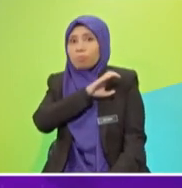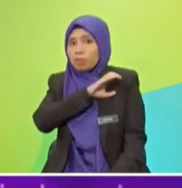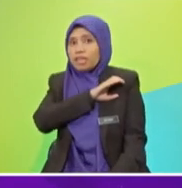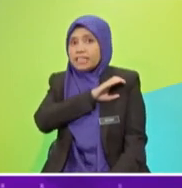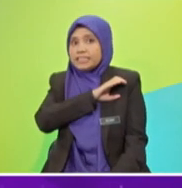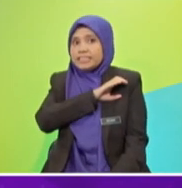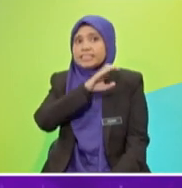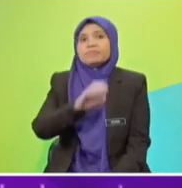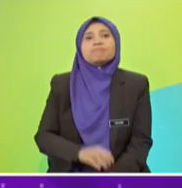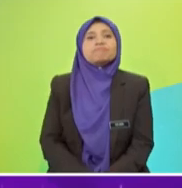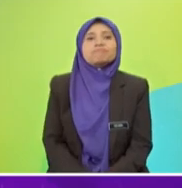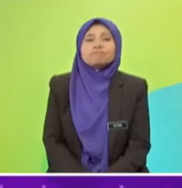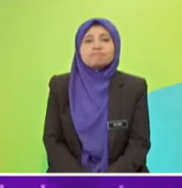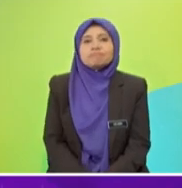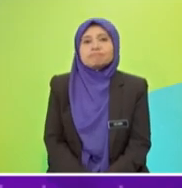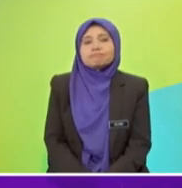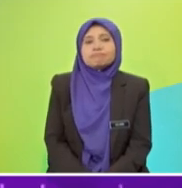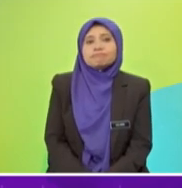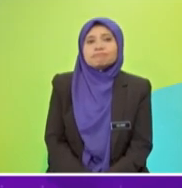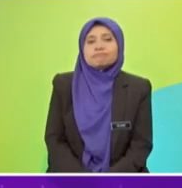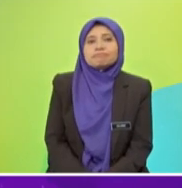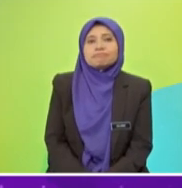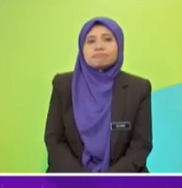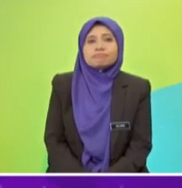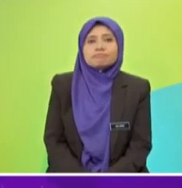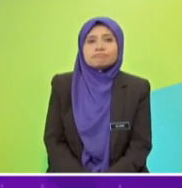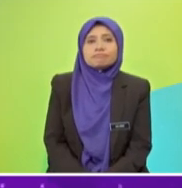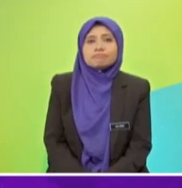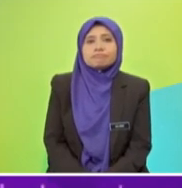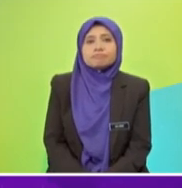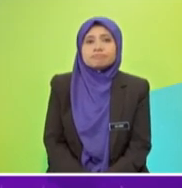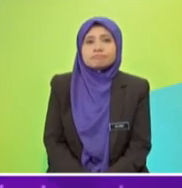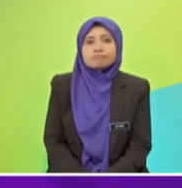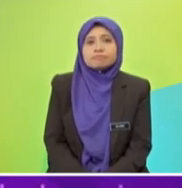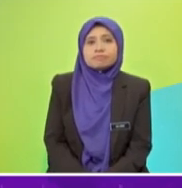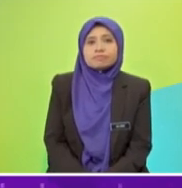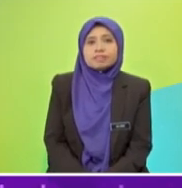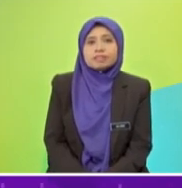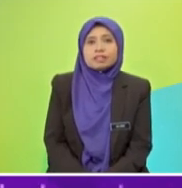Oke Betul lah Kak Nisa laporkan kepada voli